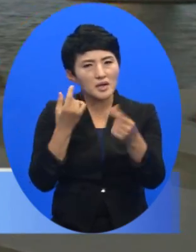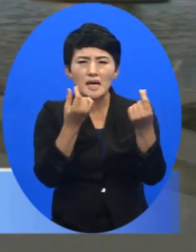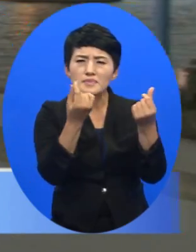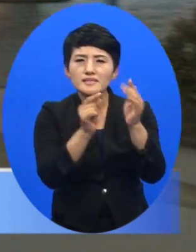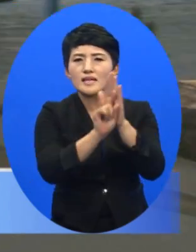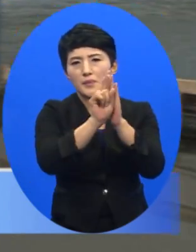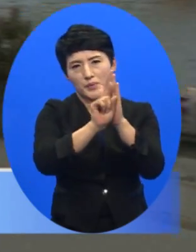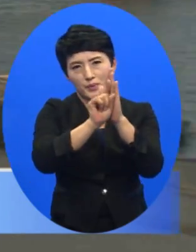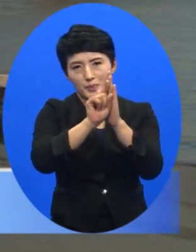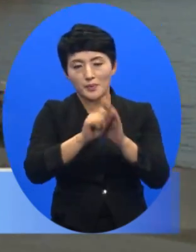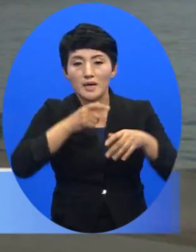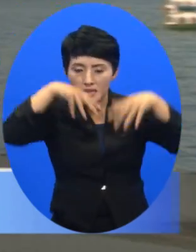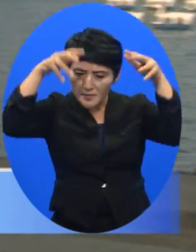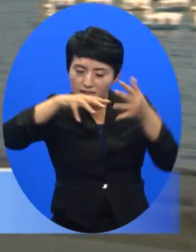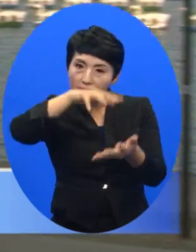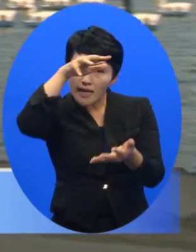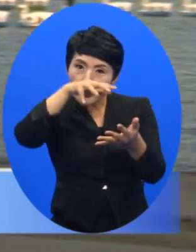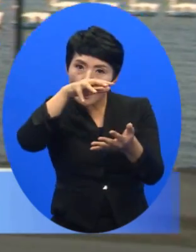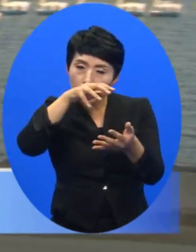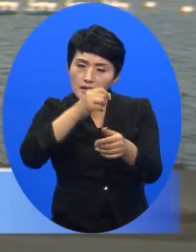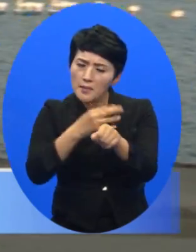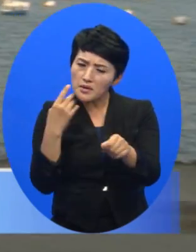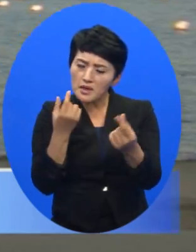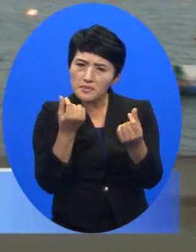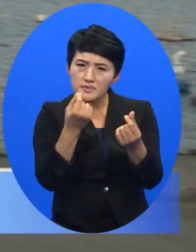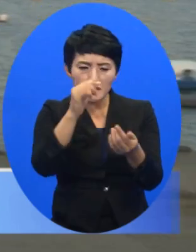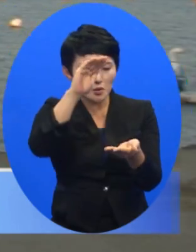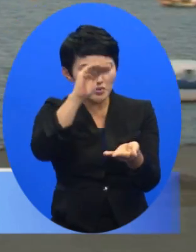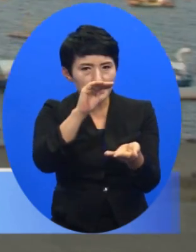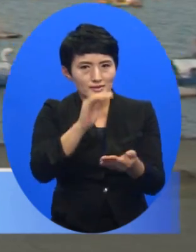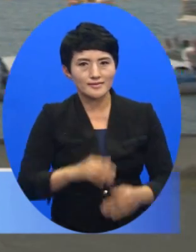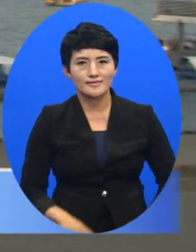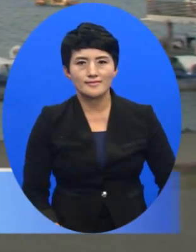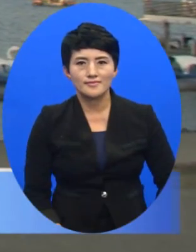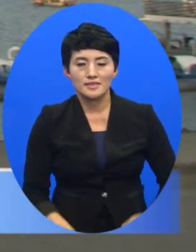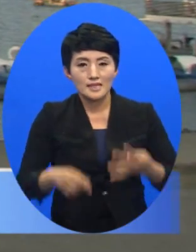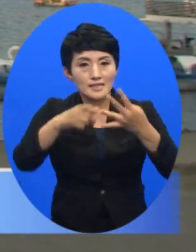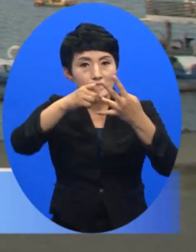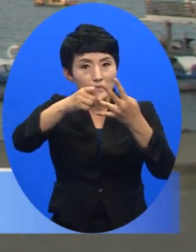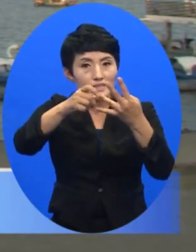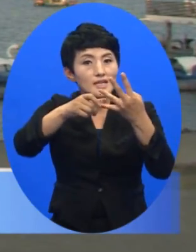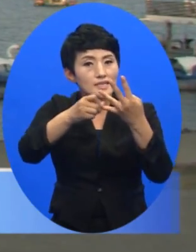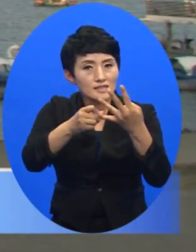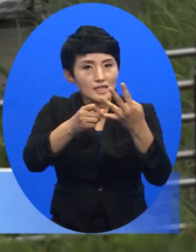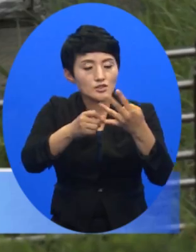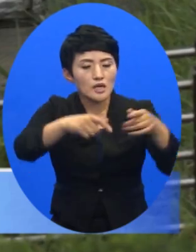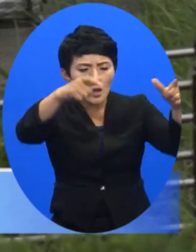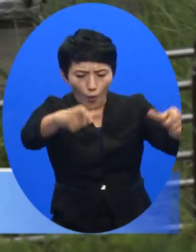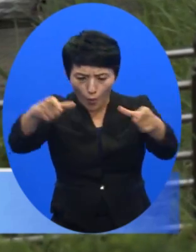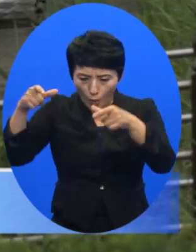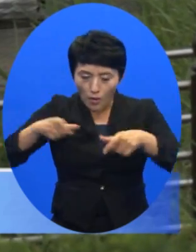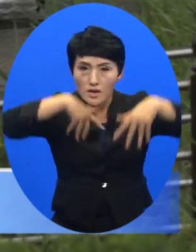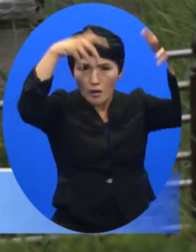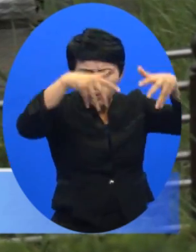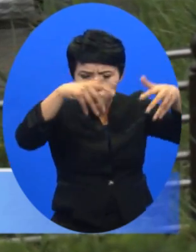분포 보이겠는데요. 강수량은 평년과 비슷하거나 적겠습니다. 3, 4주차에는 지역에